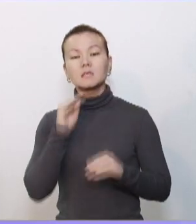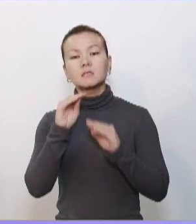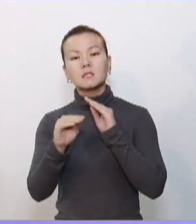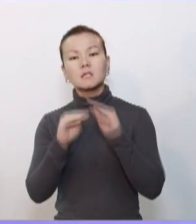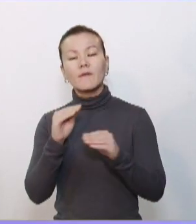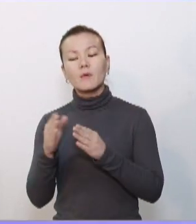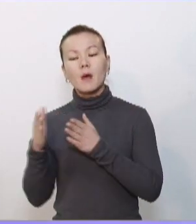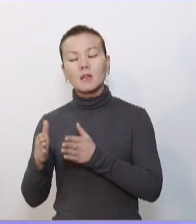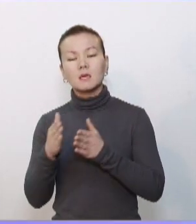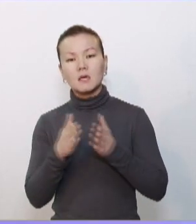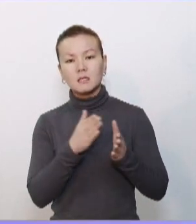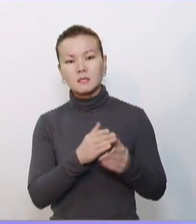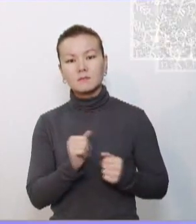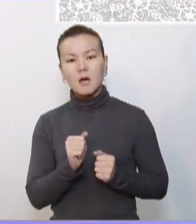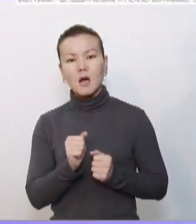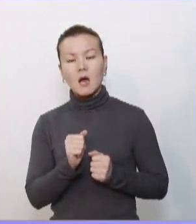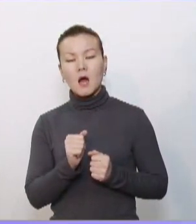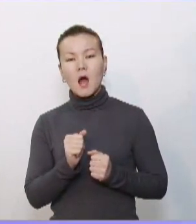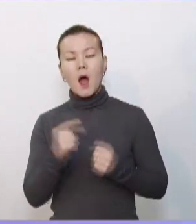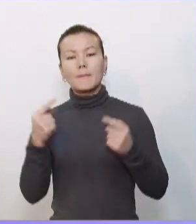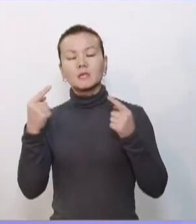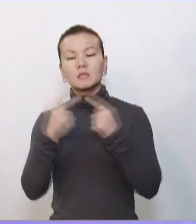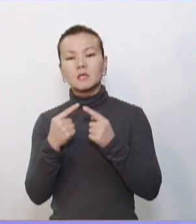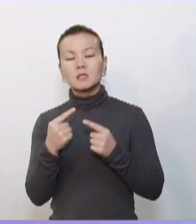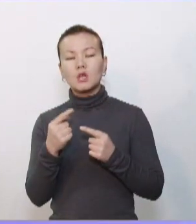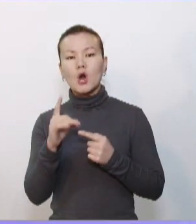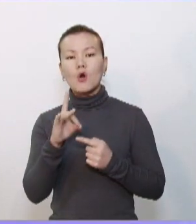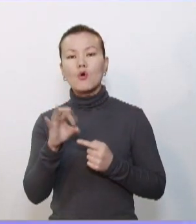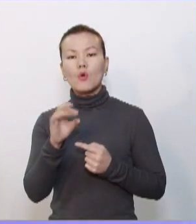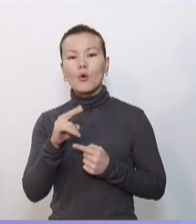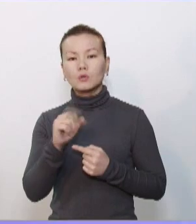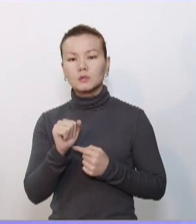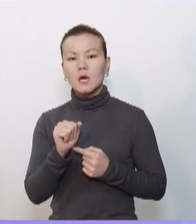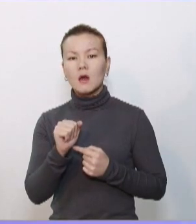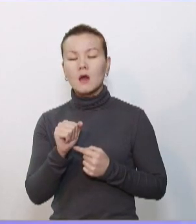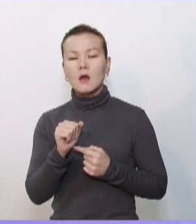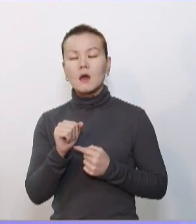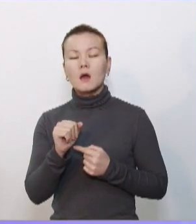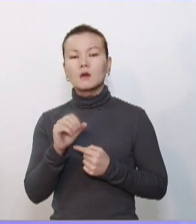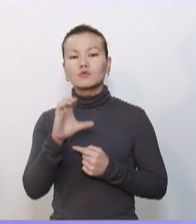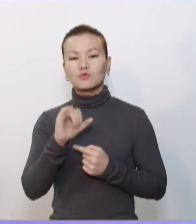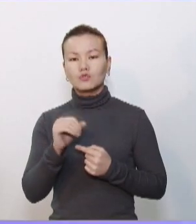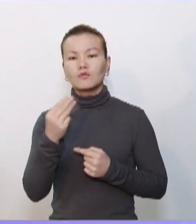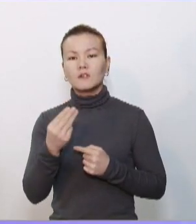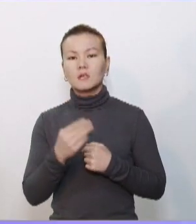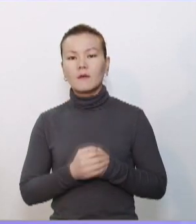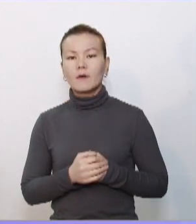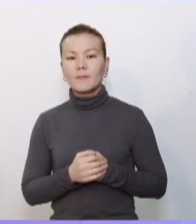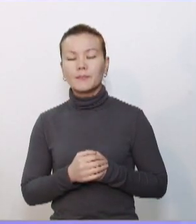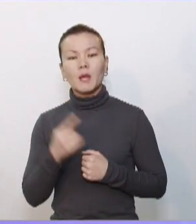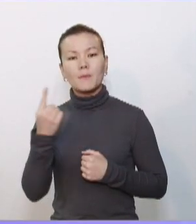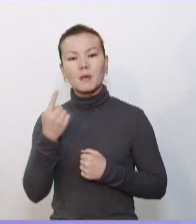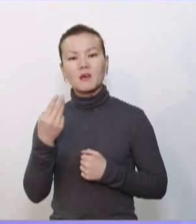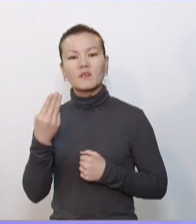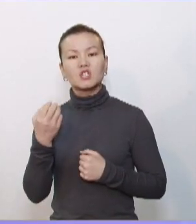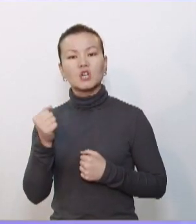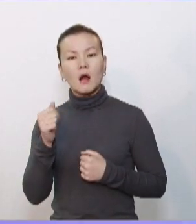Составим алгоритм определения рода имени существительного. Первый